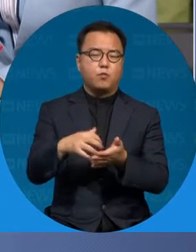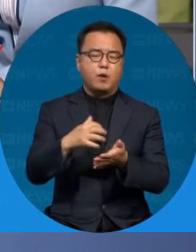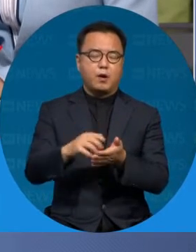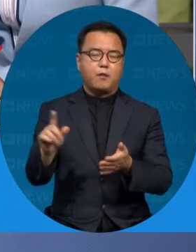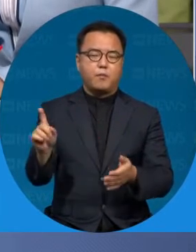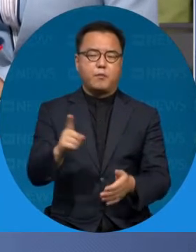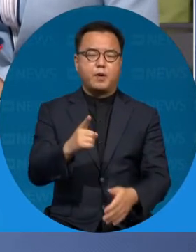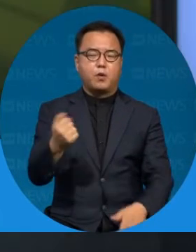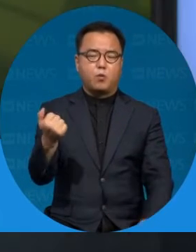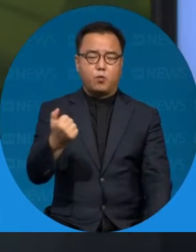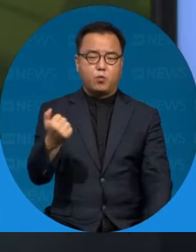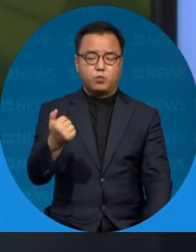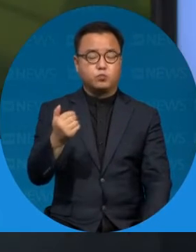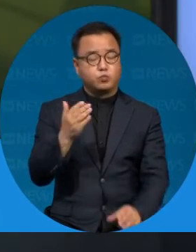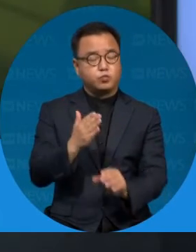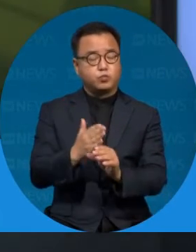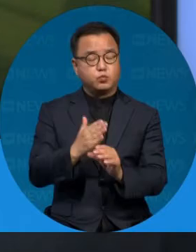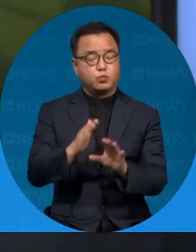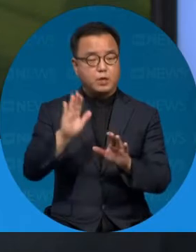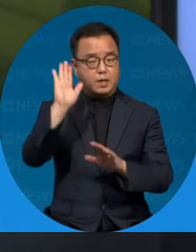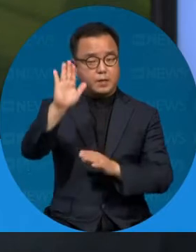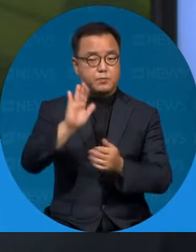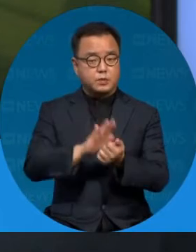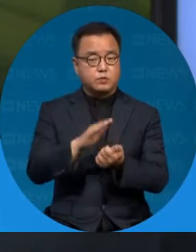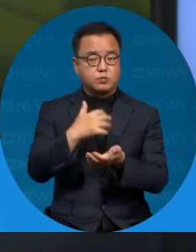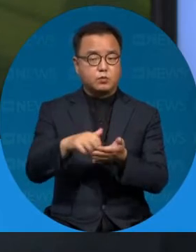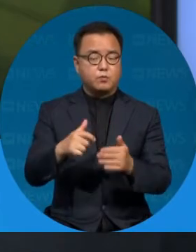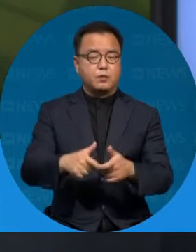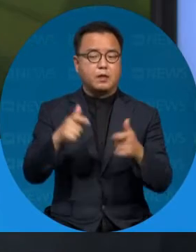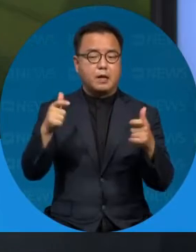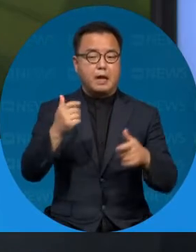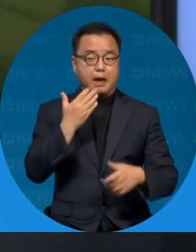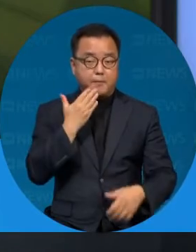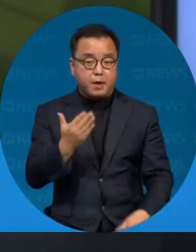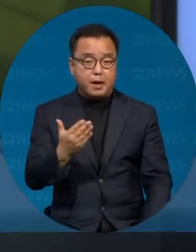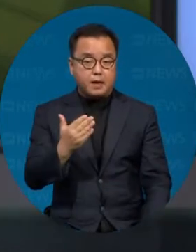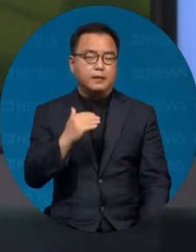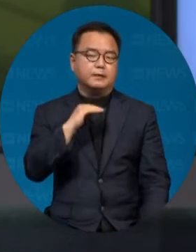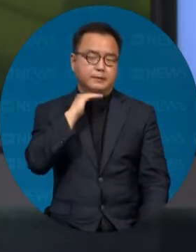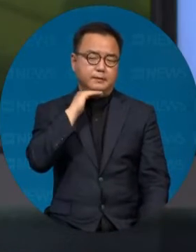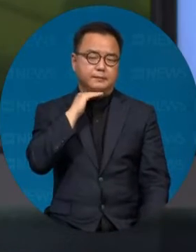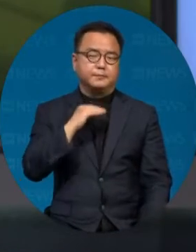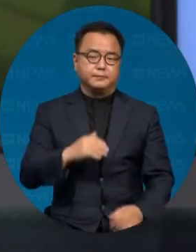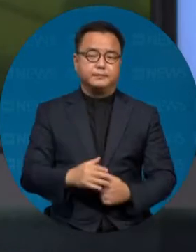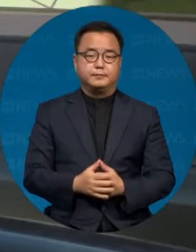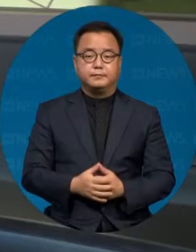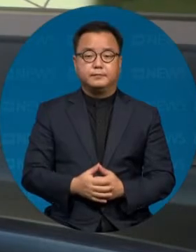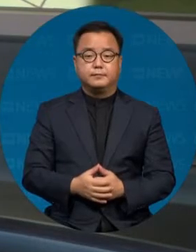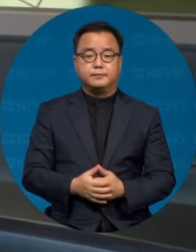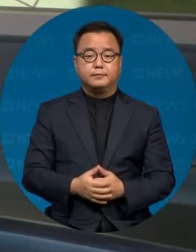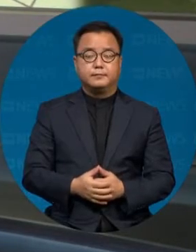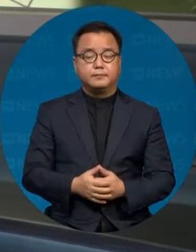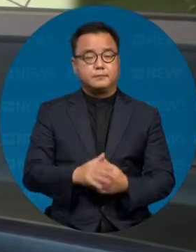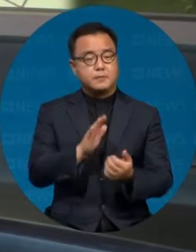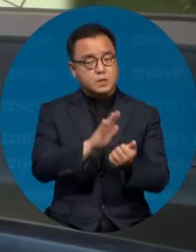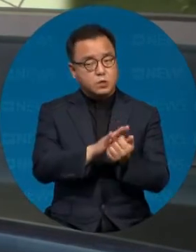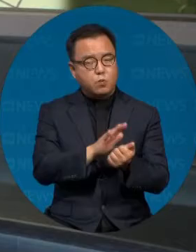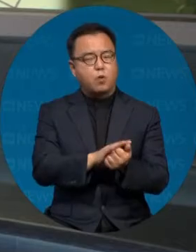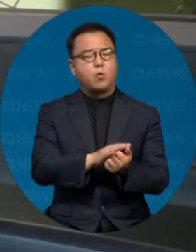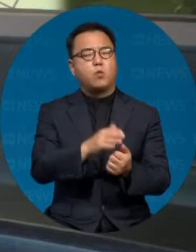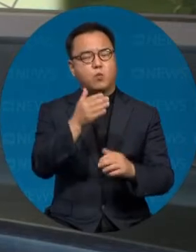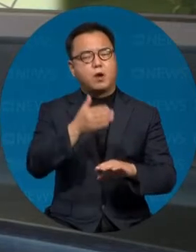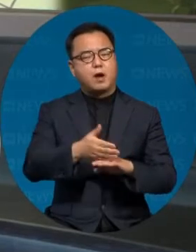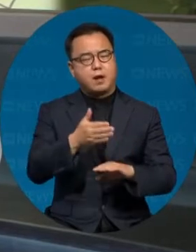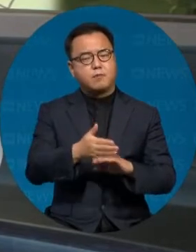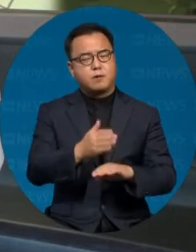집계되고 있는데요. 이 지원 대학이 앞으로 얼마나 더 늘어날 수 있을지는 계속해서 지켜봐야겠습니다. 네, 지원책 감사하죠. 하지만